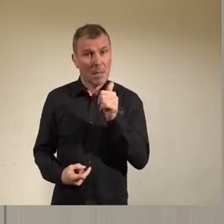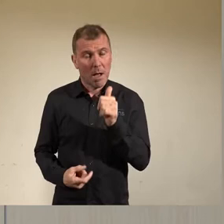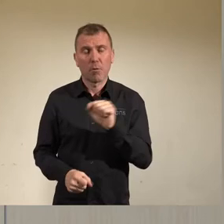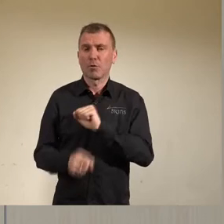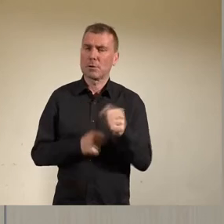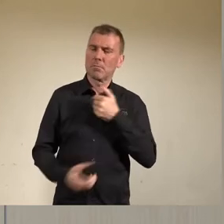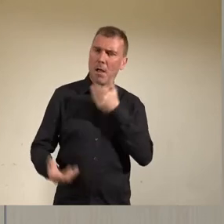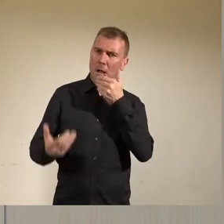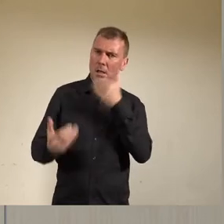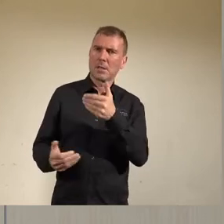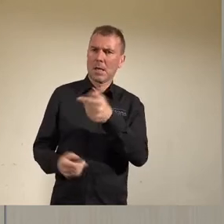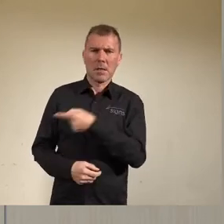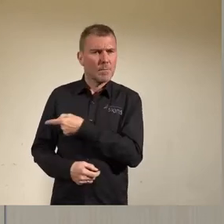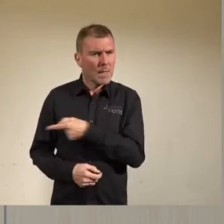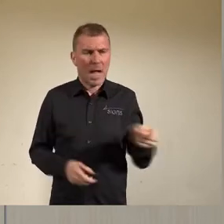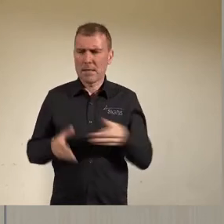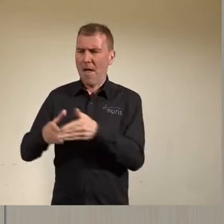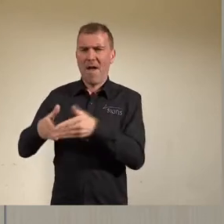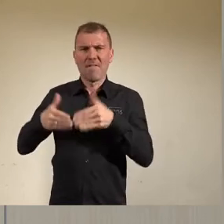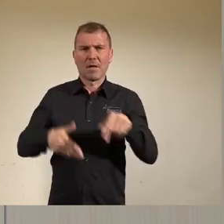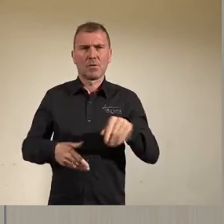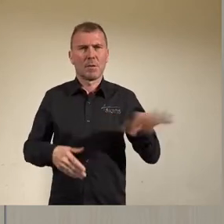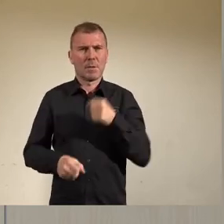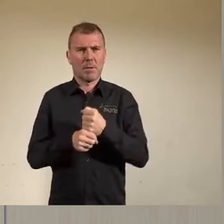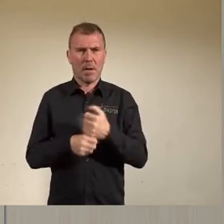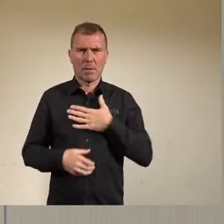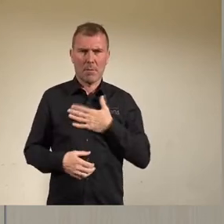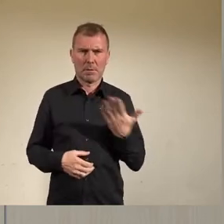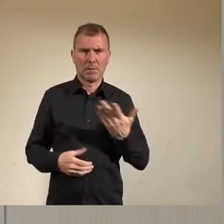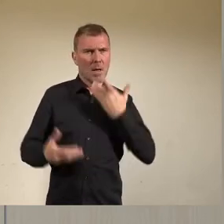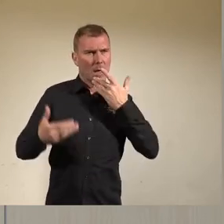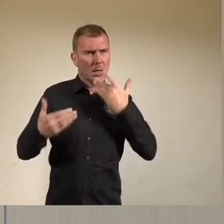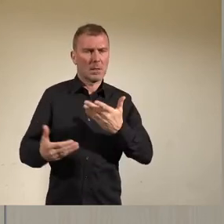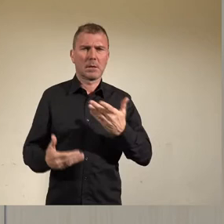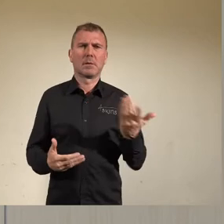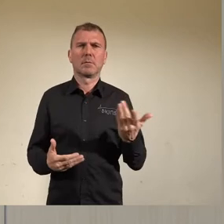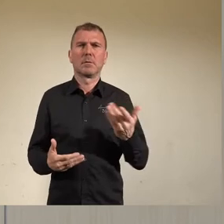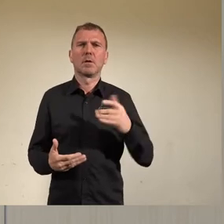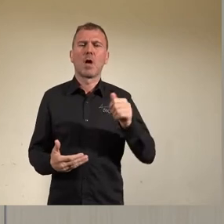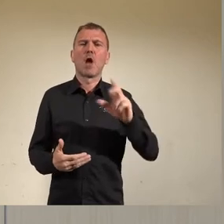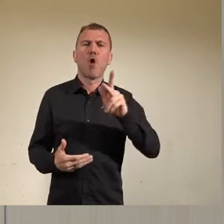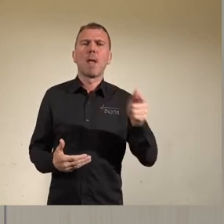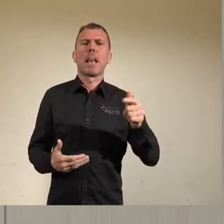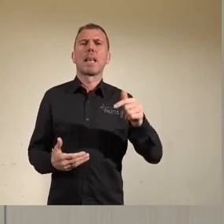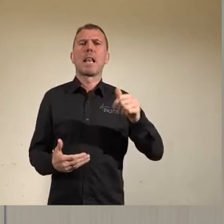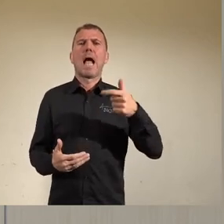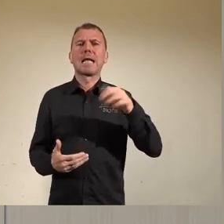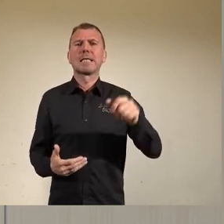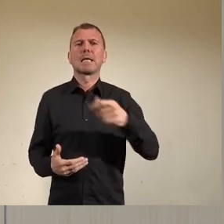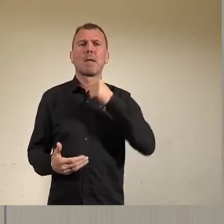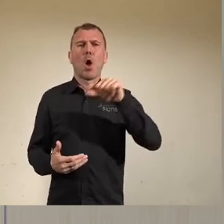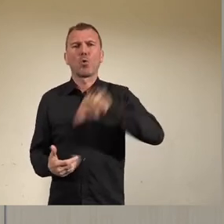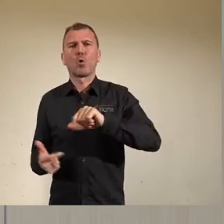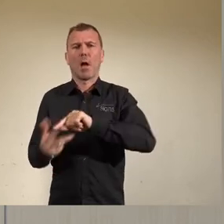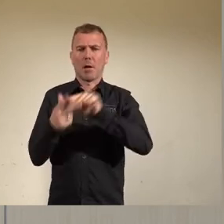Dank gilt wirklich nochmal denjenigen, die da am Tisch saßen. Und ich danke ausdrücklich nochmal Christoph Lötner, Viola Vogel, Thilo Kiesling und Peter Krüger. Ich